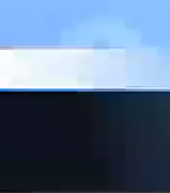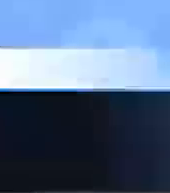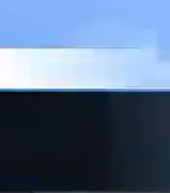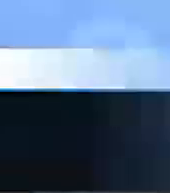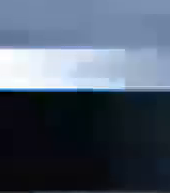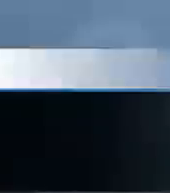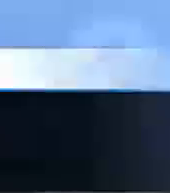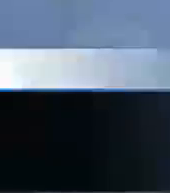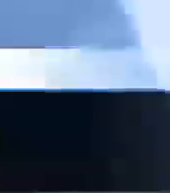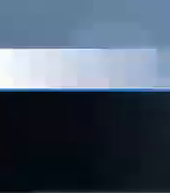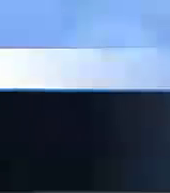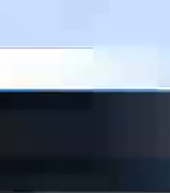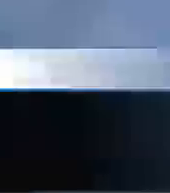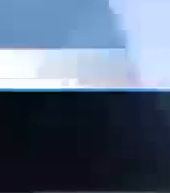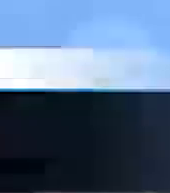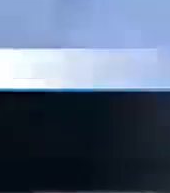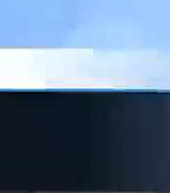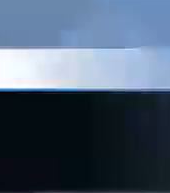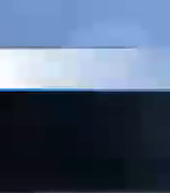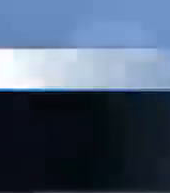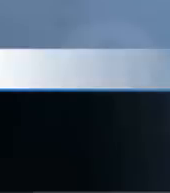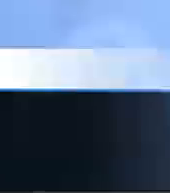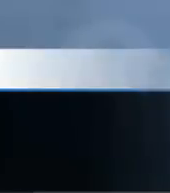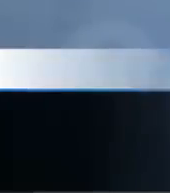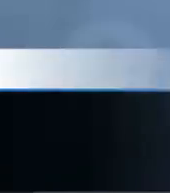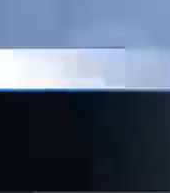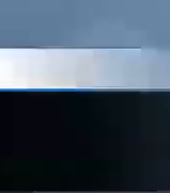우리가 정쟁보다는 그리고